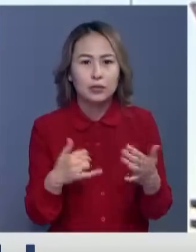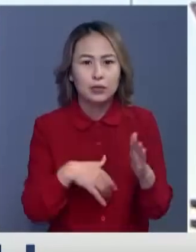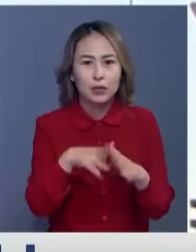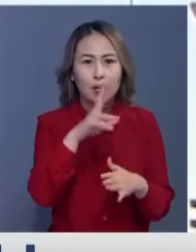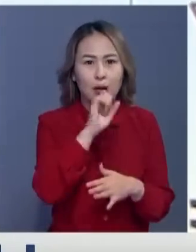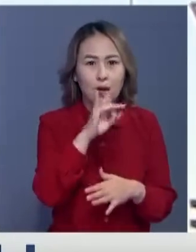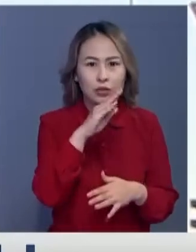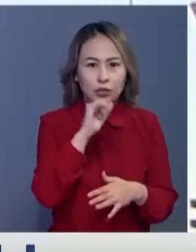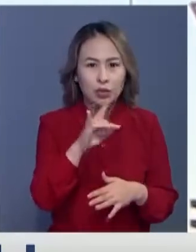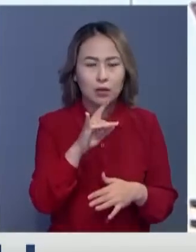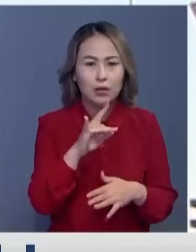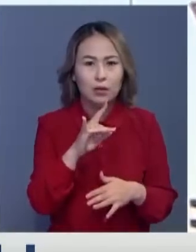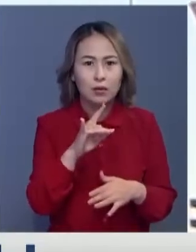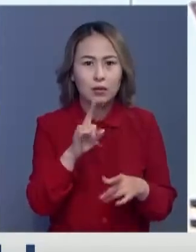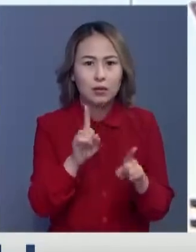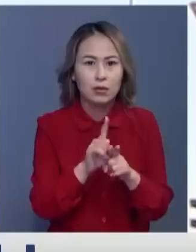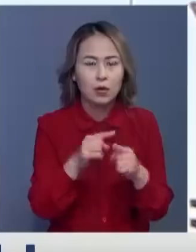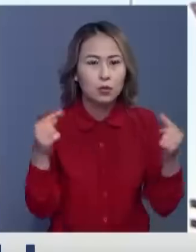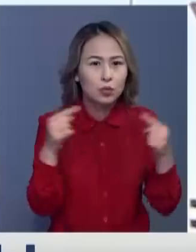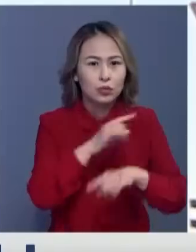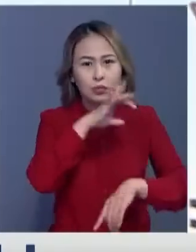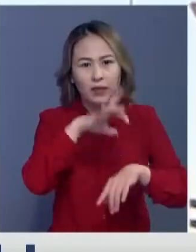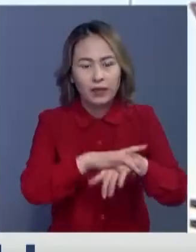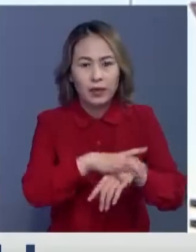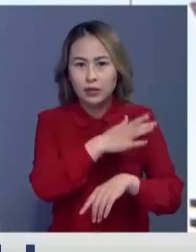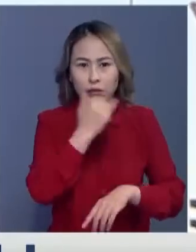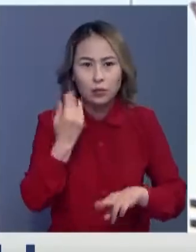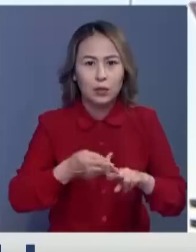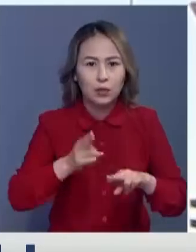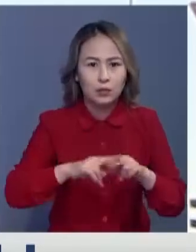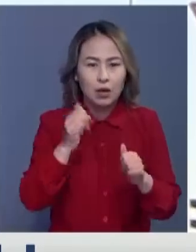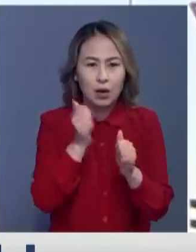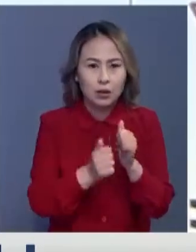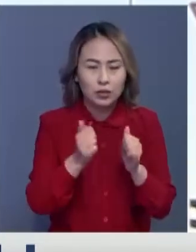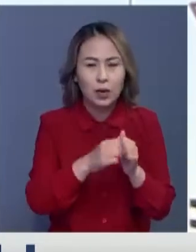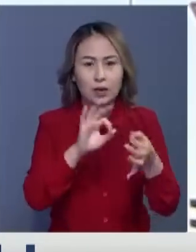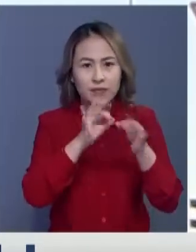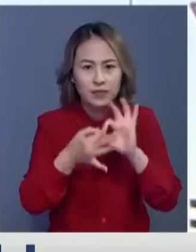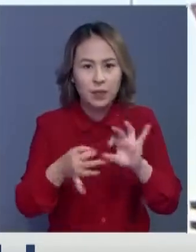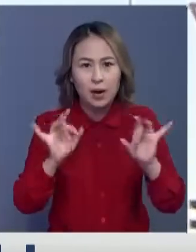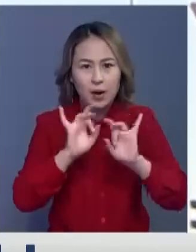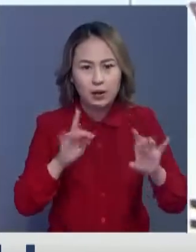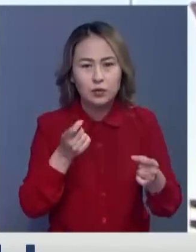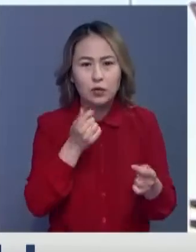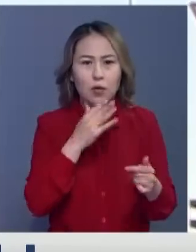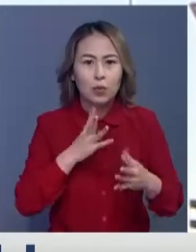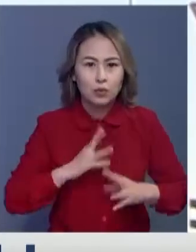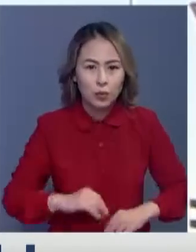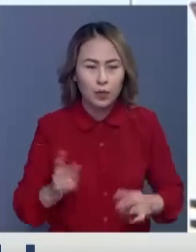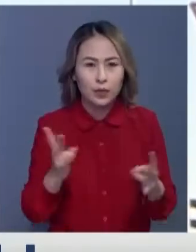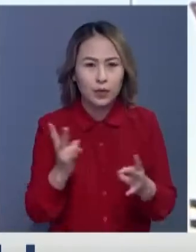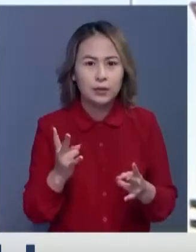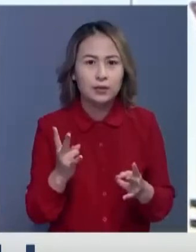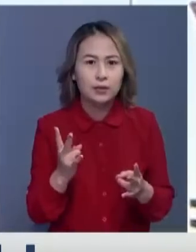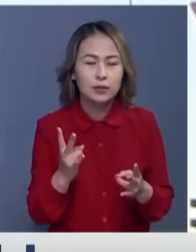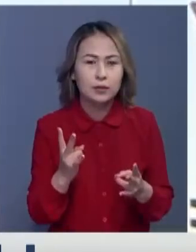Қаражар жаңажол ауылында бірде бір факт әлі анықталмаған. Соны біз күнде халыққа түсіндіреміз, айтамыз, енді кішкене сабыр сақтап, шынап сақтап,